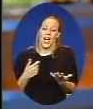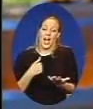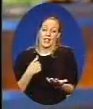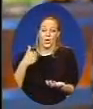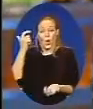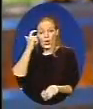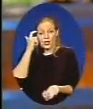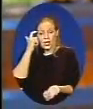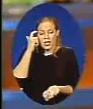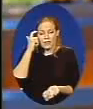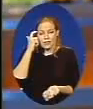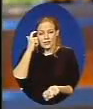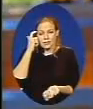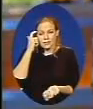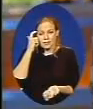אני חושב